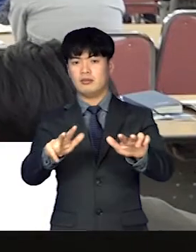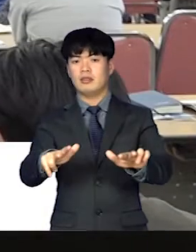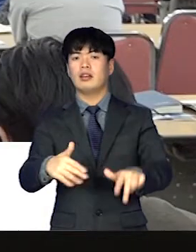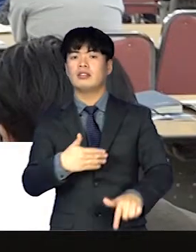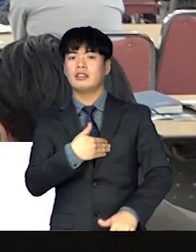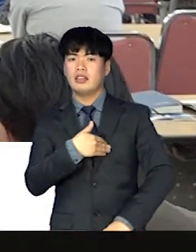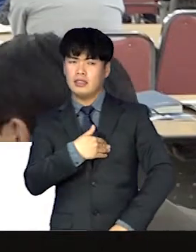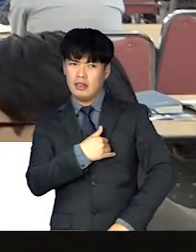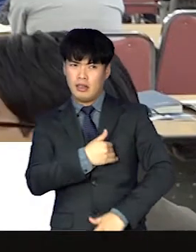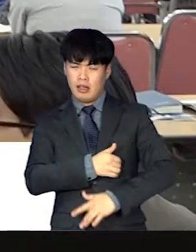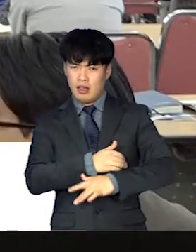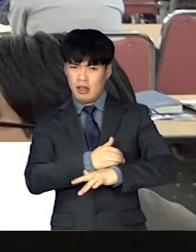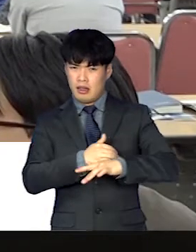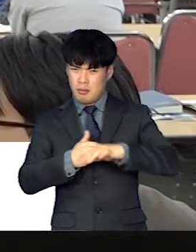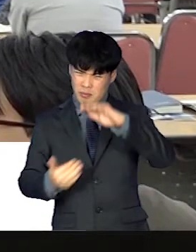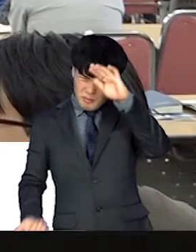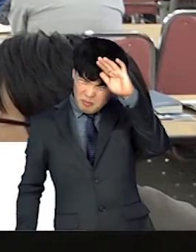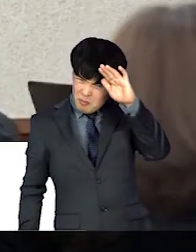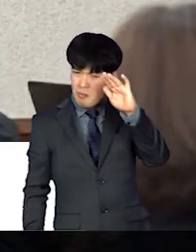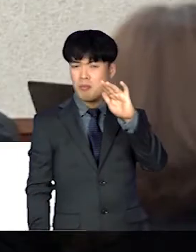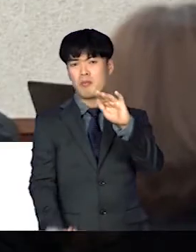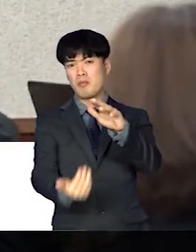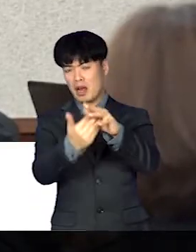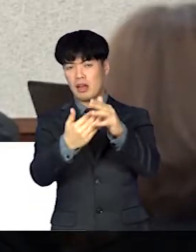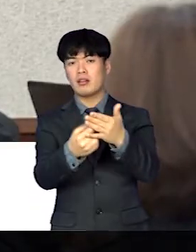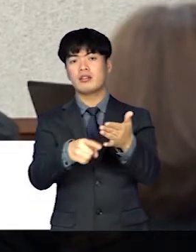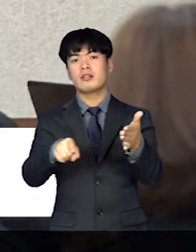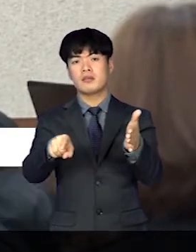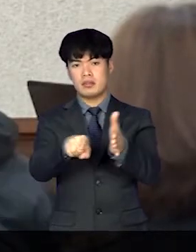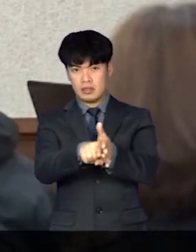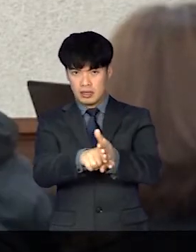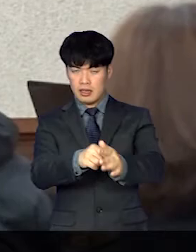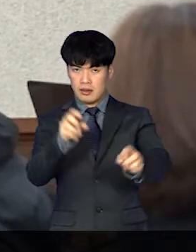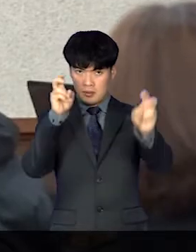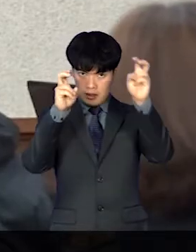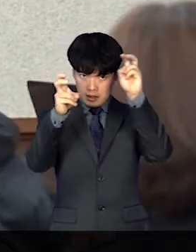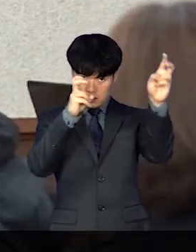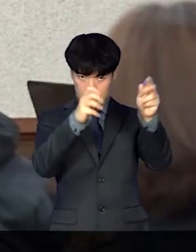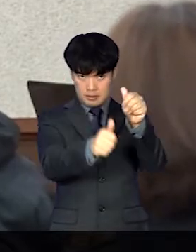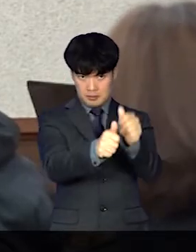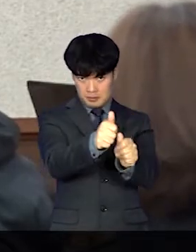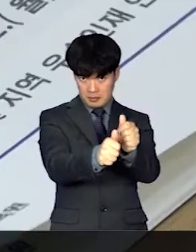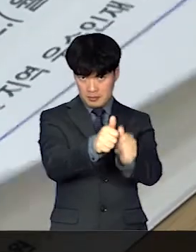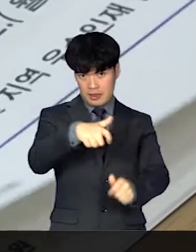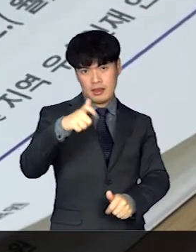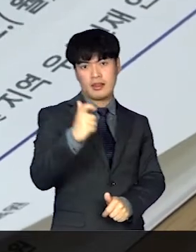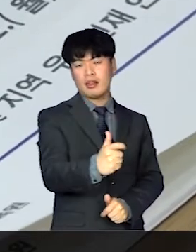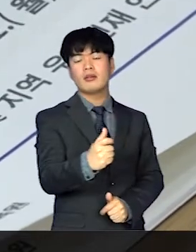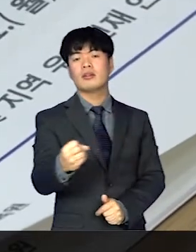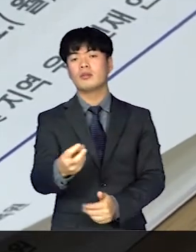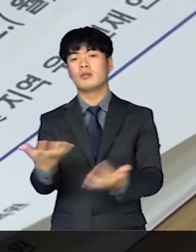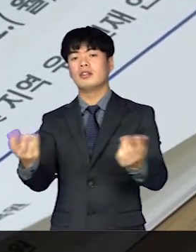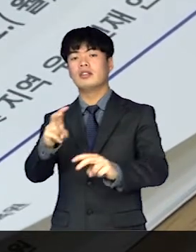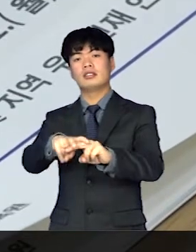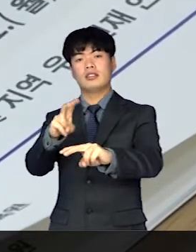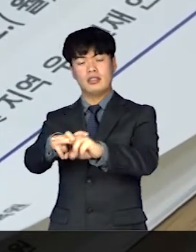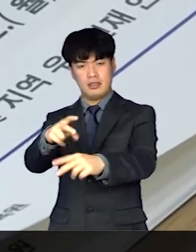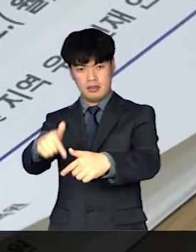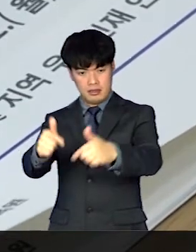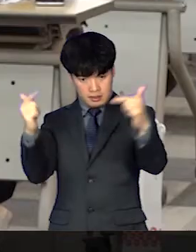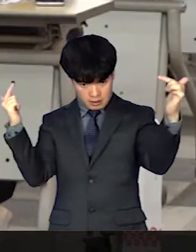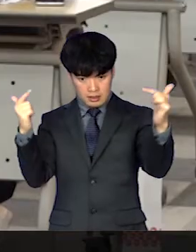천안시는 역대 최대 규모 청년 일자리 창출 사업 추진을 통해 기업 지원과 경쟁력 강화, 청년 일자리 창출을